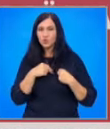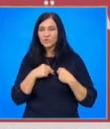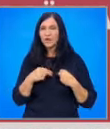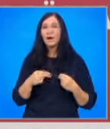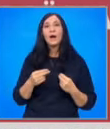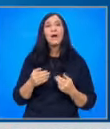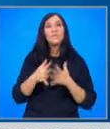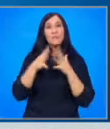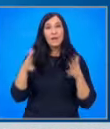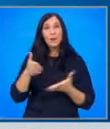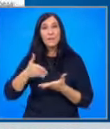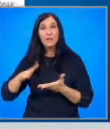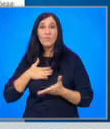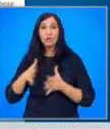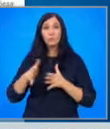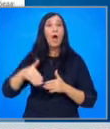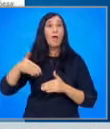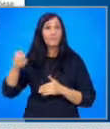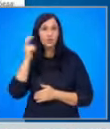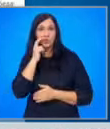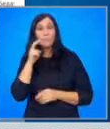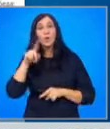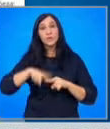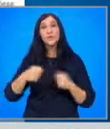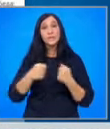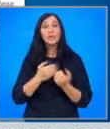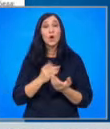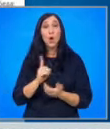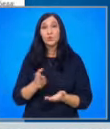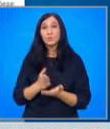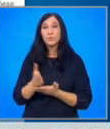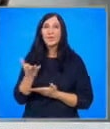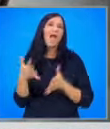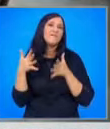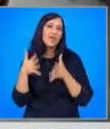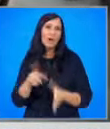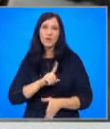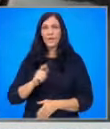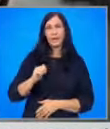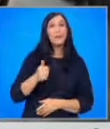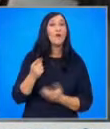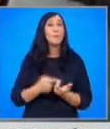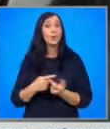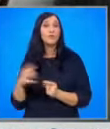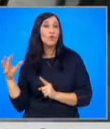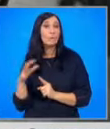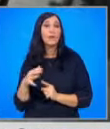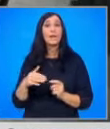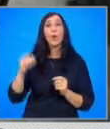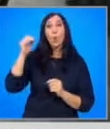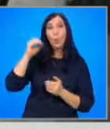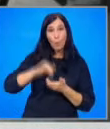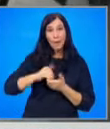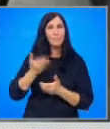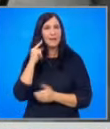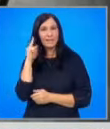най-големиот дел од нашето општество. Од външно в Скопје също осъдиха инцидента, който според тях е вандалски, а не криминален. Това е поредното нападение над клуба. Преди дни